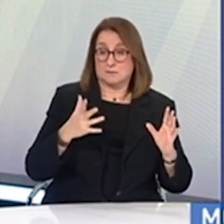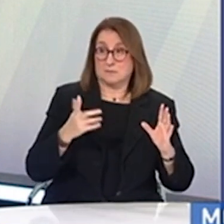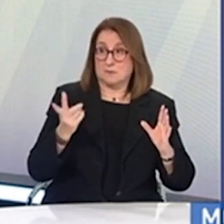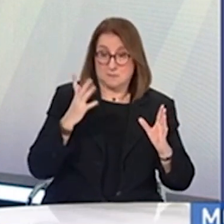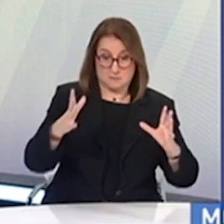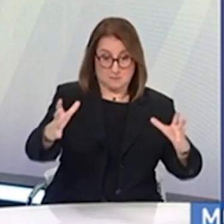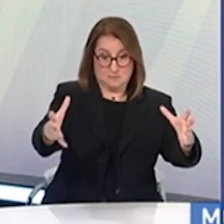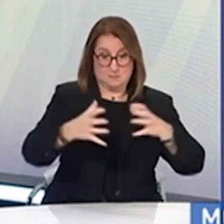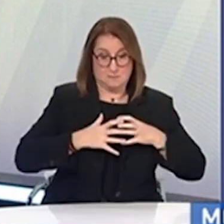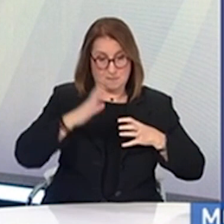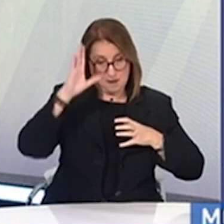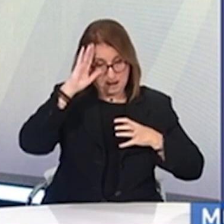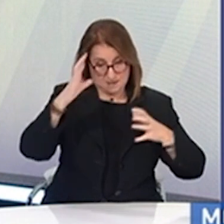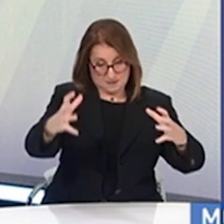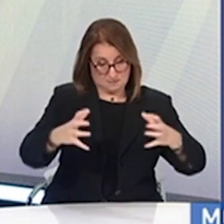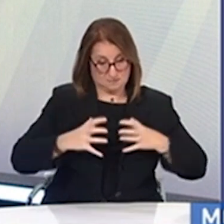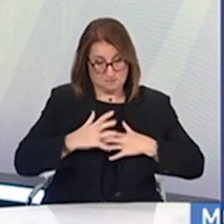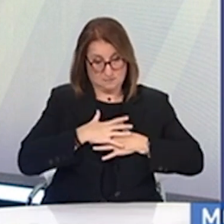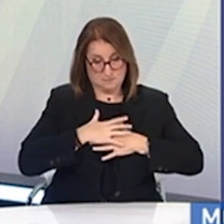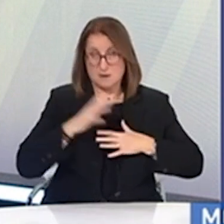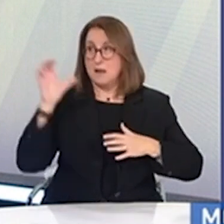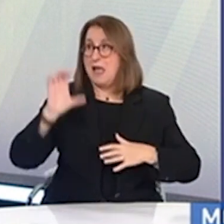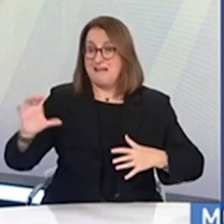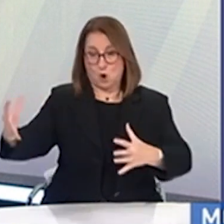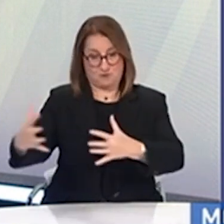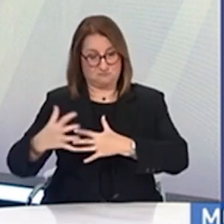το να πάρει μόνο η Αμερική, η Ευρώπη, ο αναπτυγμένος κόσμος εμβόλια,